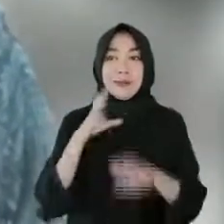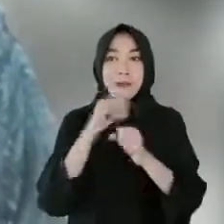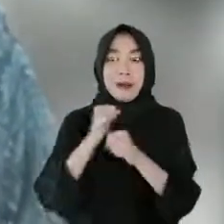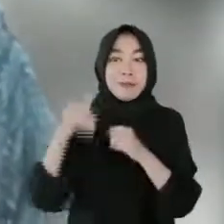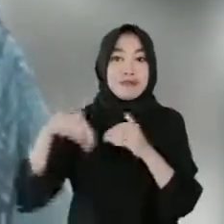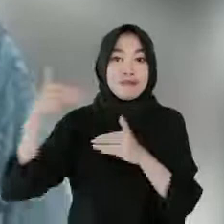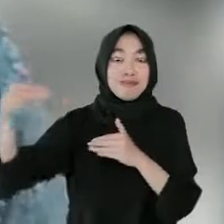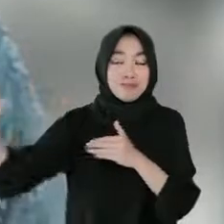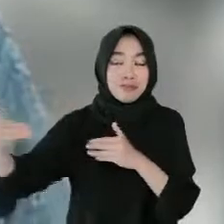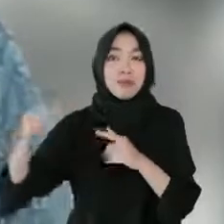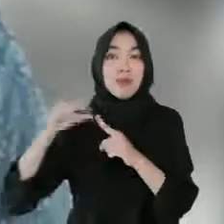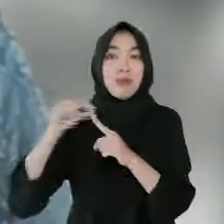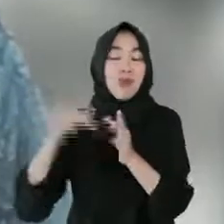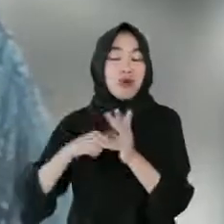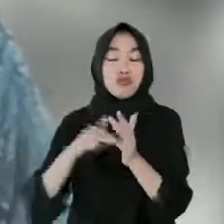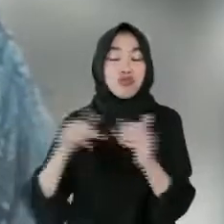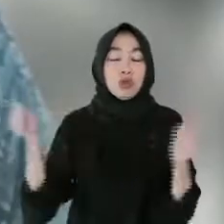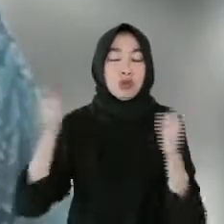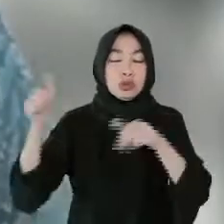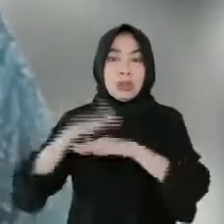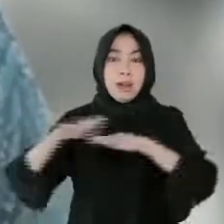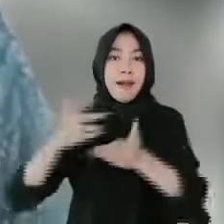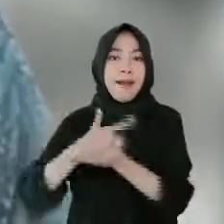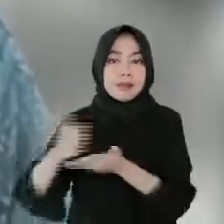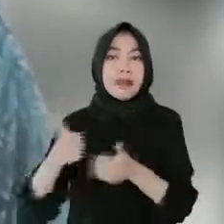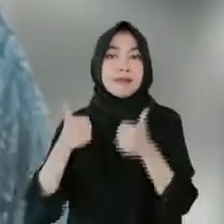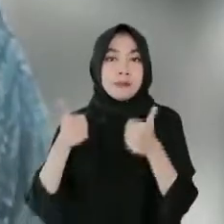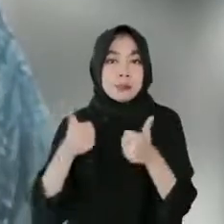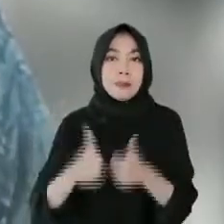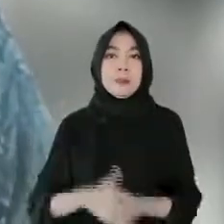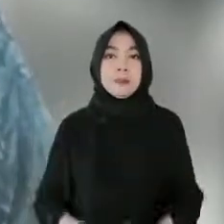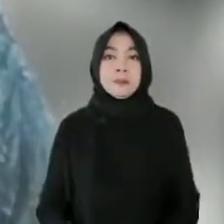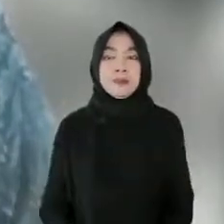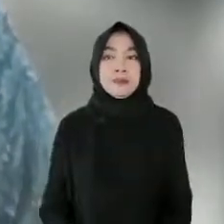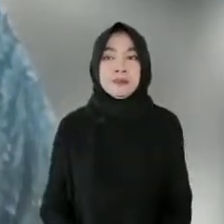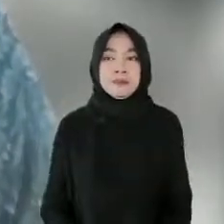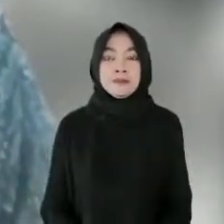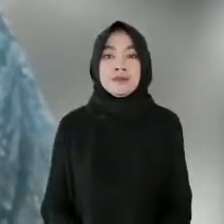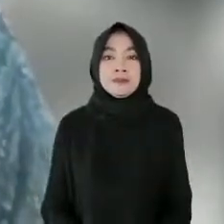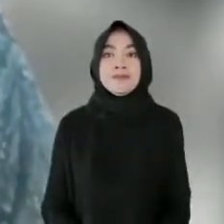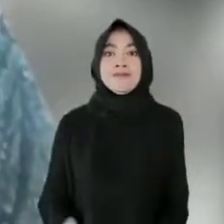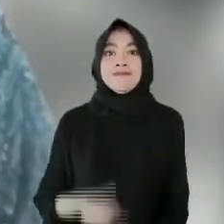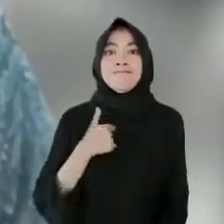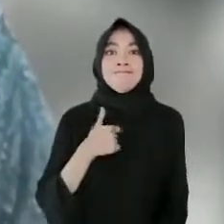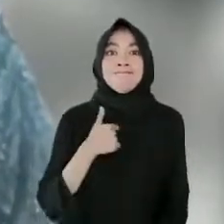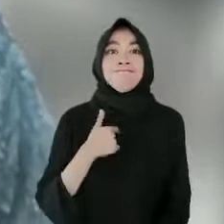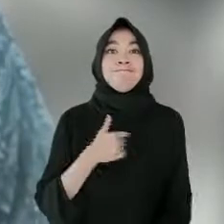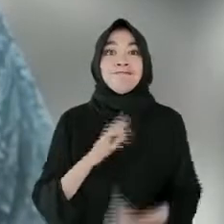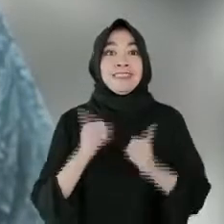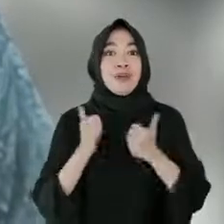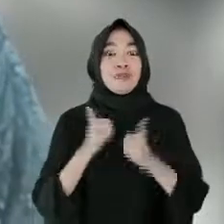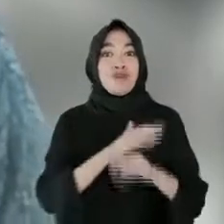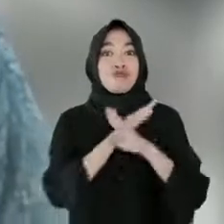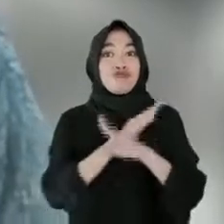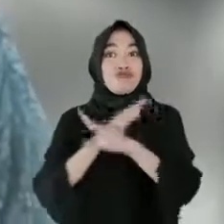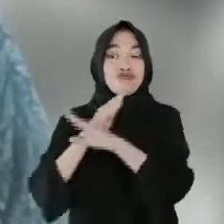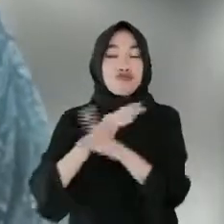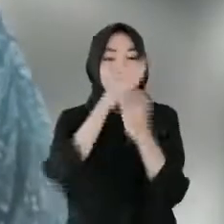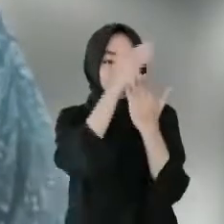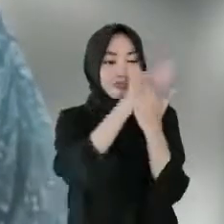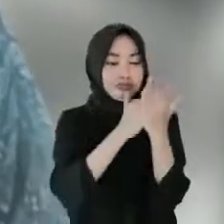itu bisa dicapai dalam font H20 ini jadi Oleh karena itu antisipasi jadi kita